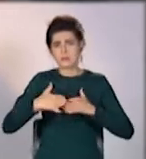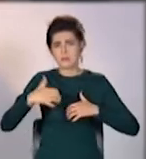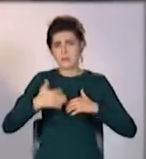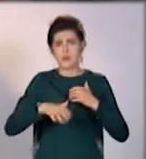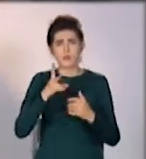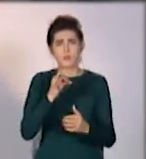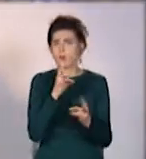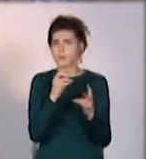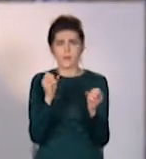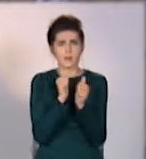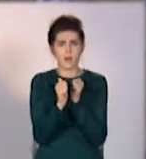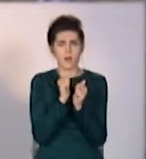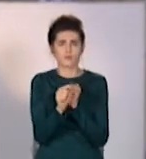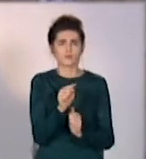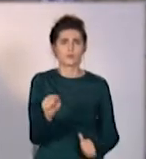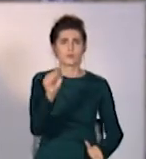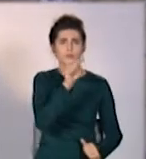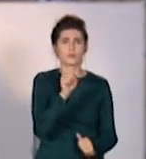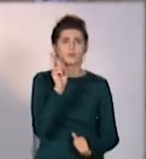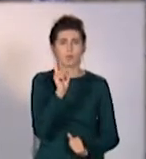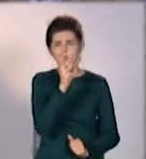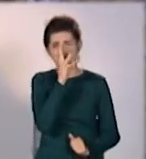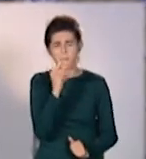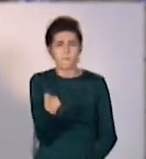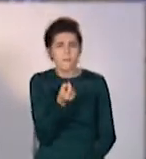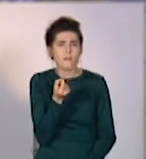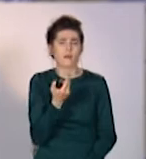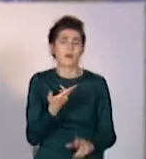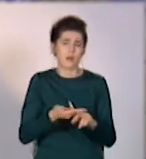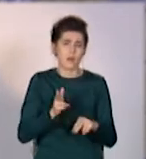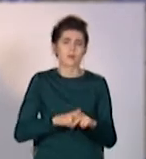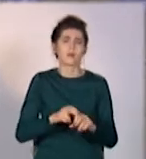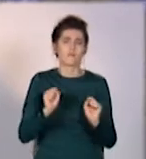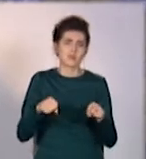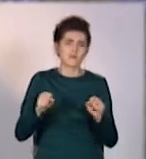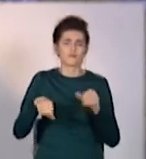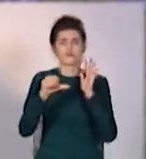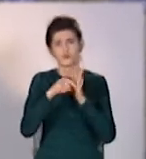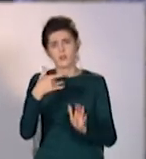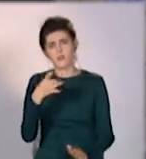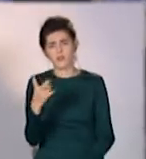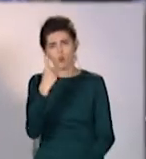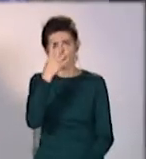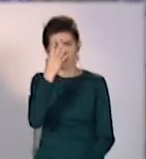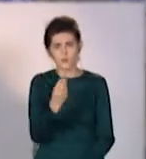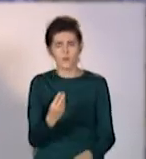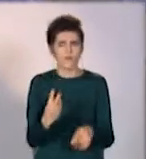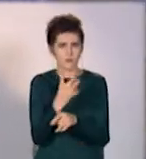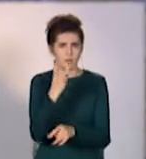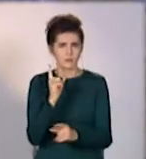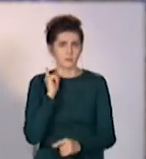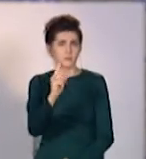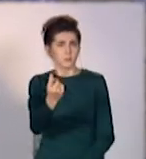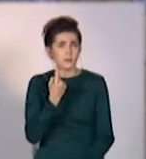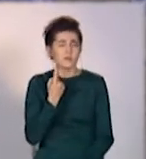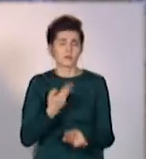для кожного, якщо хто отримує мінімальну зарплату, для них, звісно, 6 гривень, а в день 2 рази, це